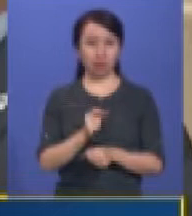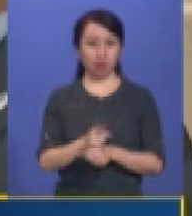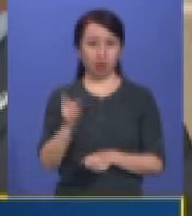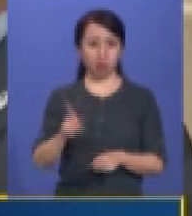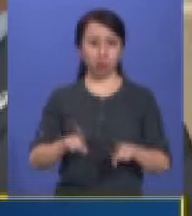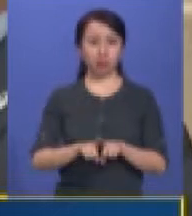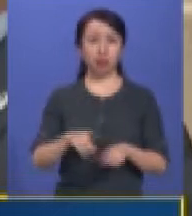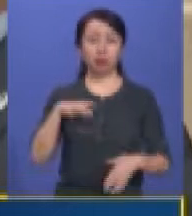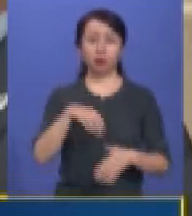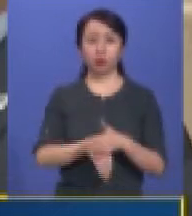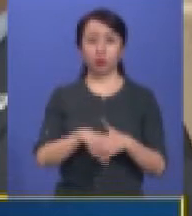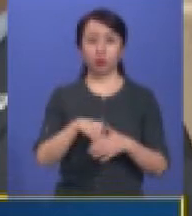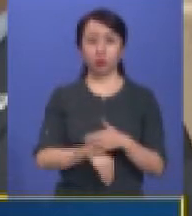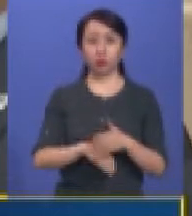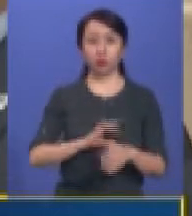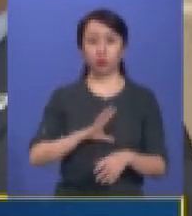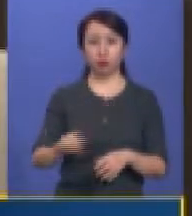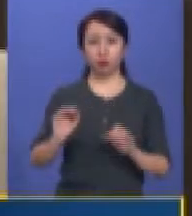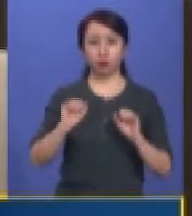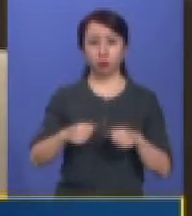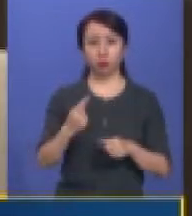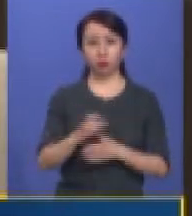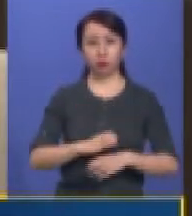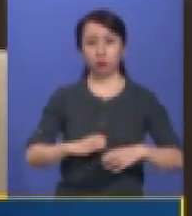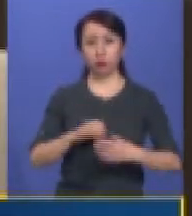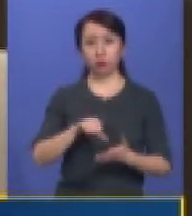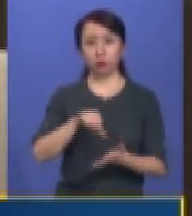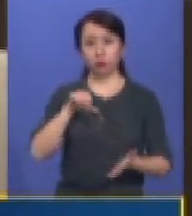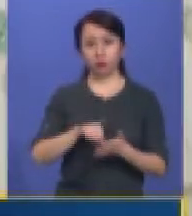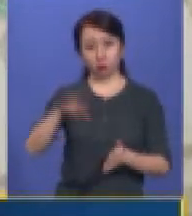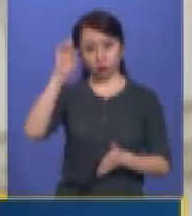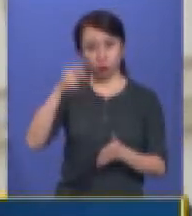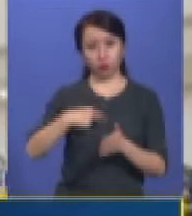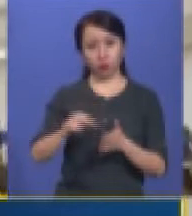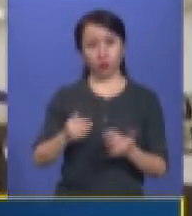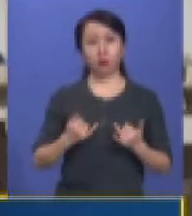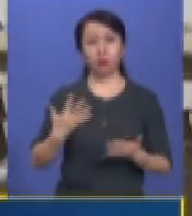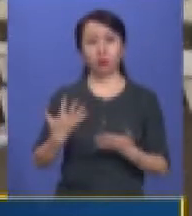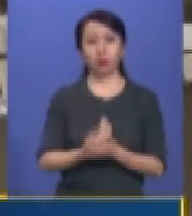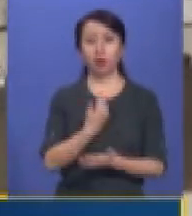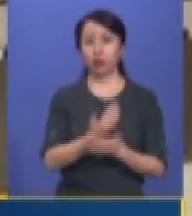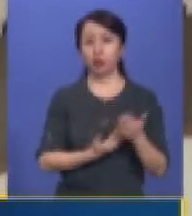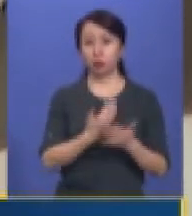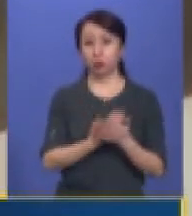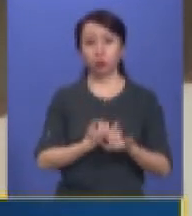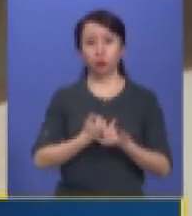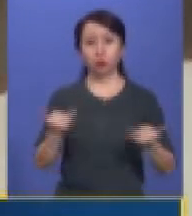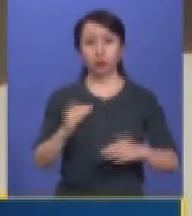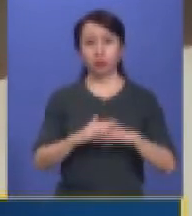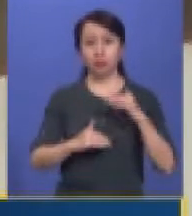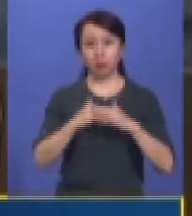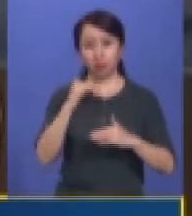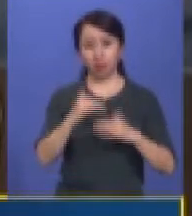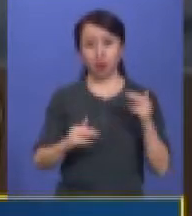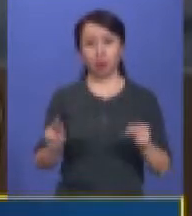заказчика. Также дополнительно предложили исключить возможность одной компании принимать участие в госзакупках для получения консультационных услуг